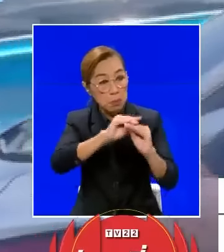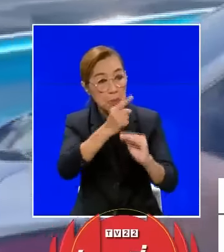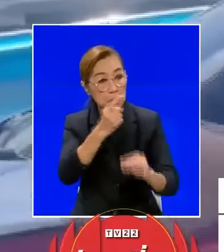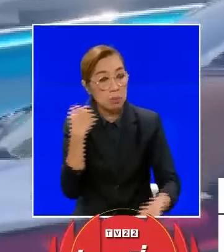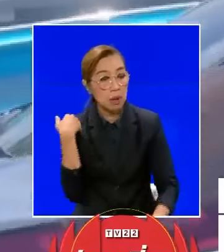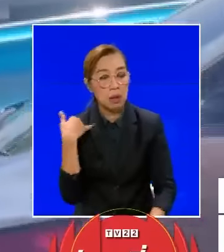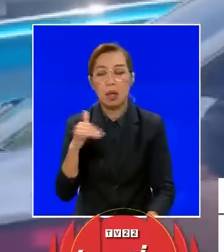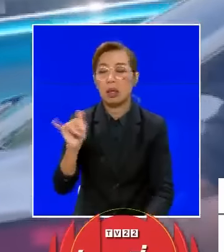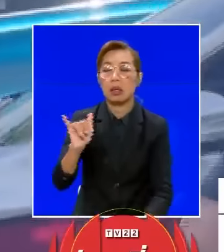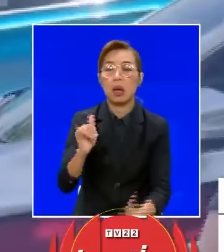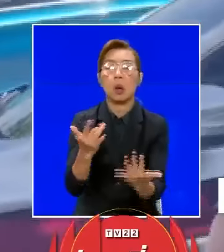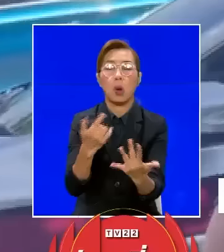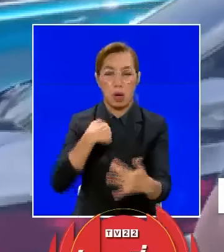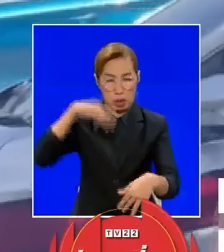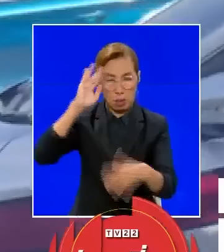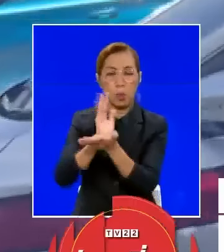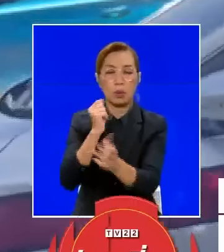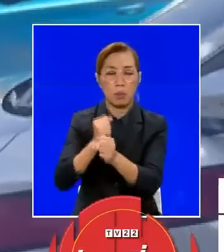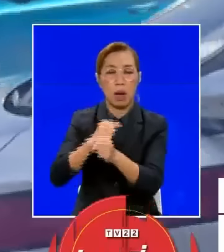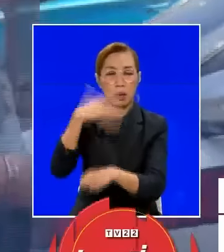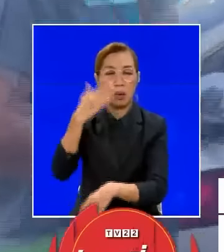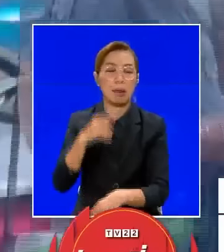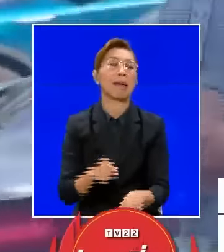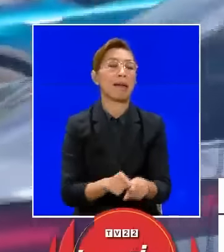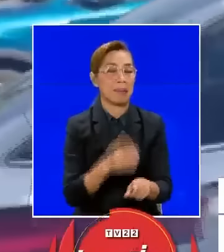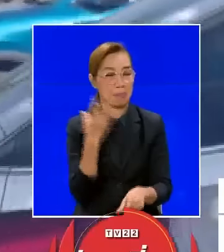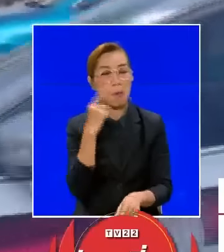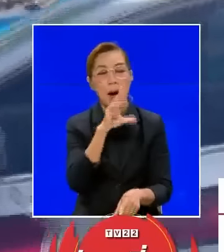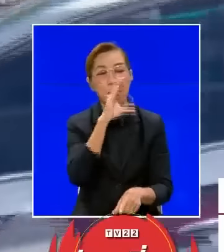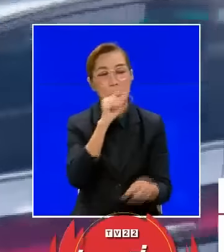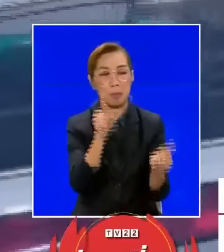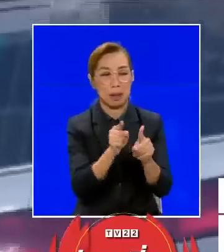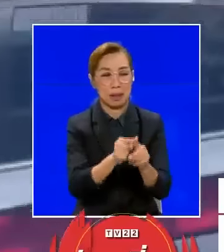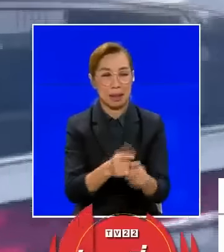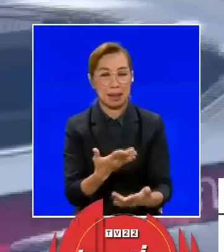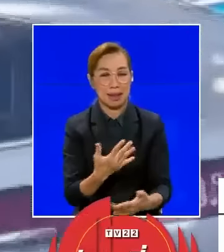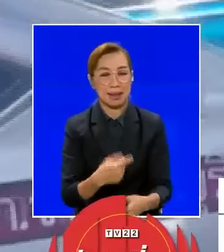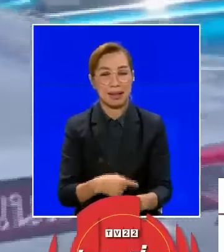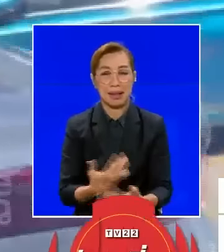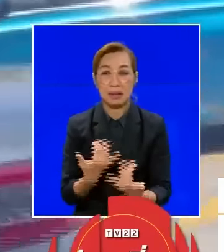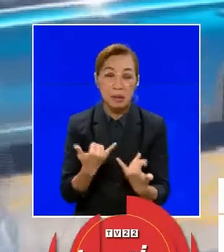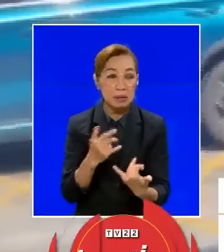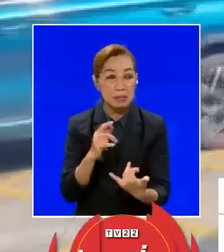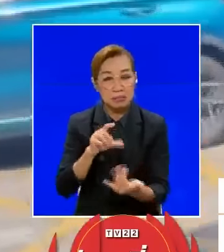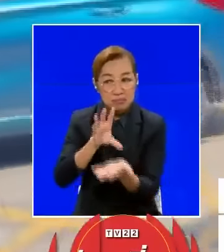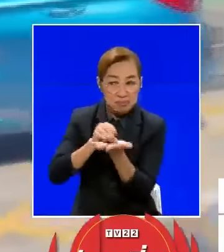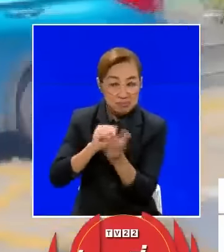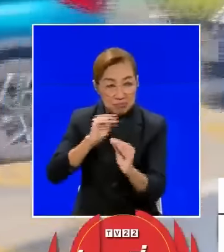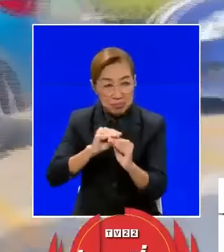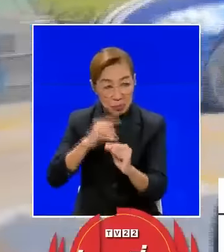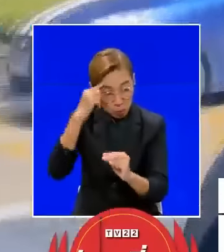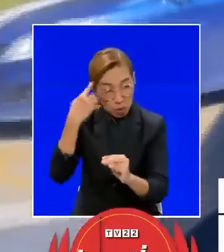ังเลยขอเวลาตำรวจทำงาน ขอเวลาเหมือนเมื่อวานเลยครับ ขอก่อนถึงวันเดียว ตอนนี้ได้เขาลาน ว ัน นี้จะเรียกใคร